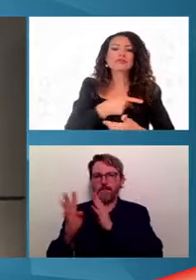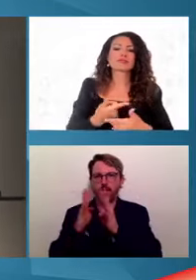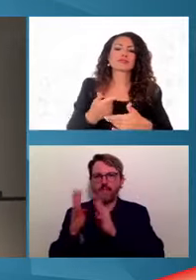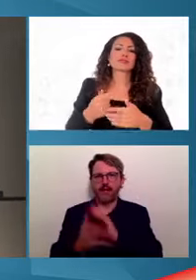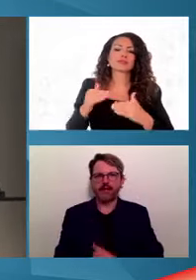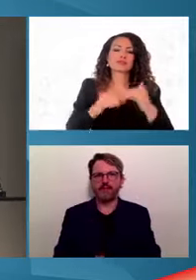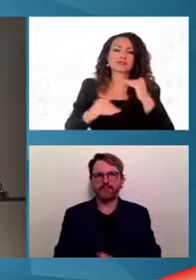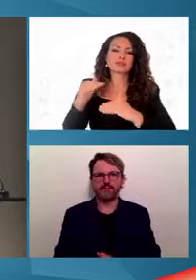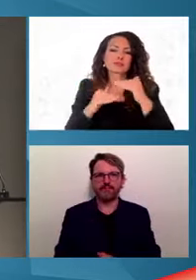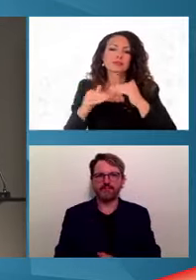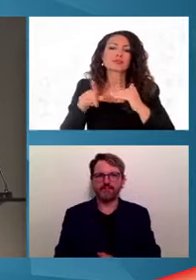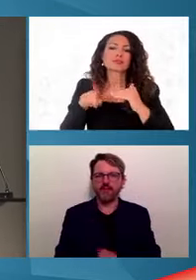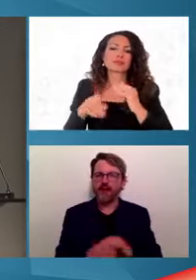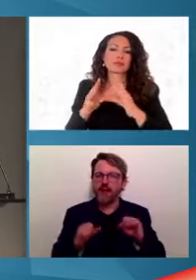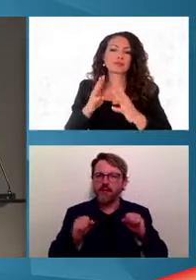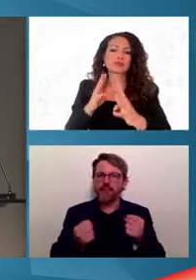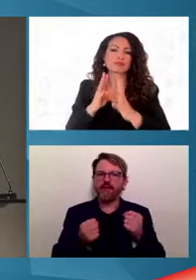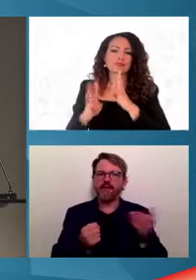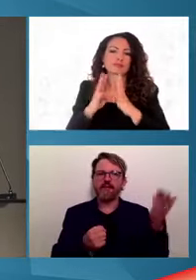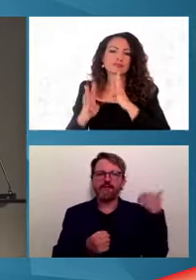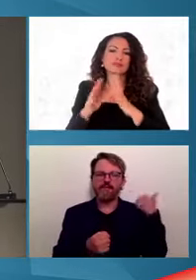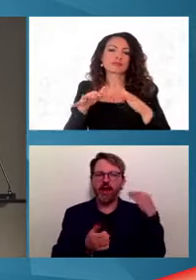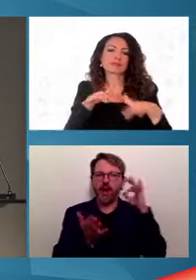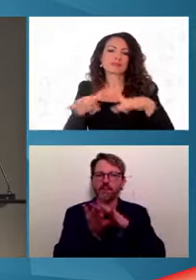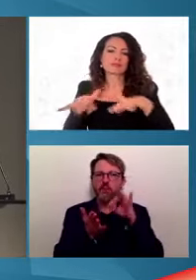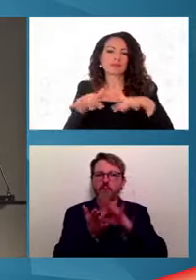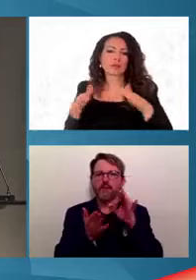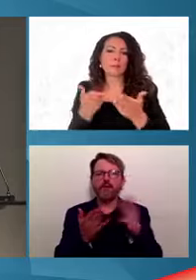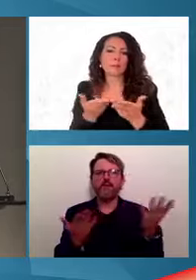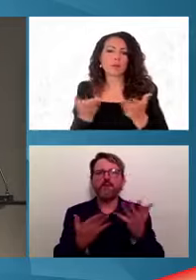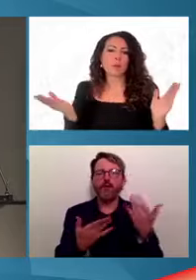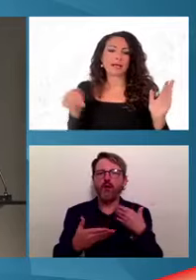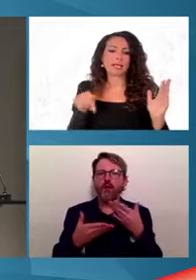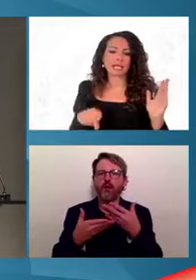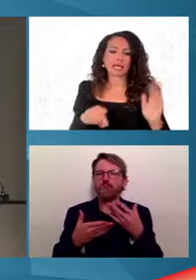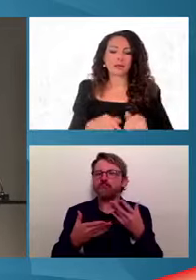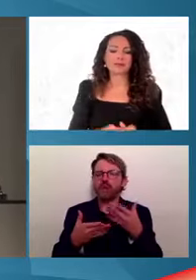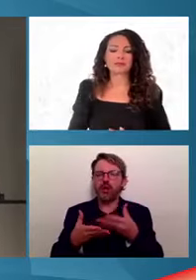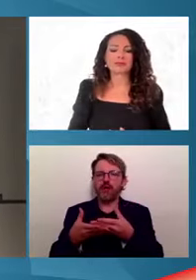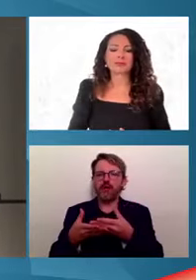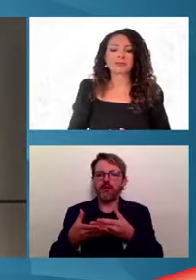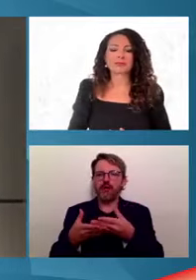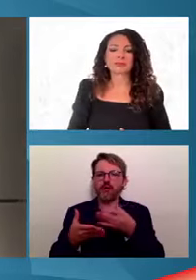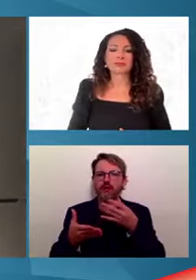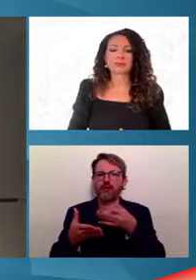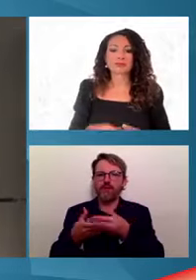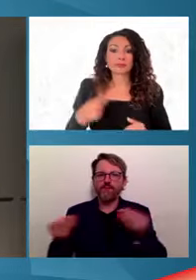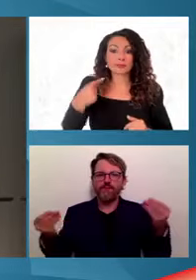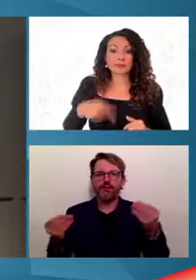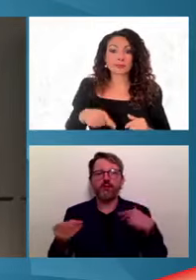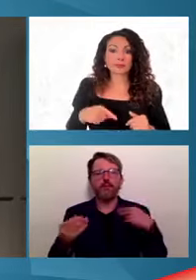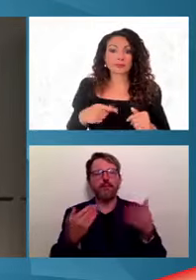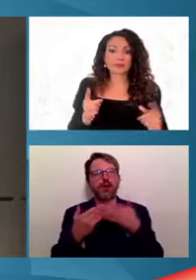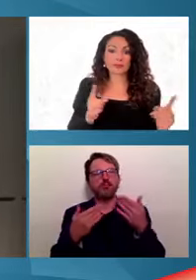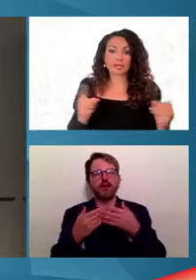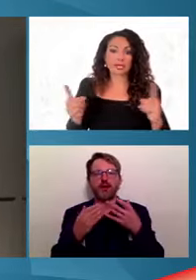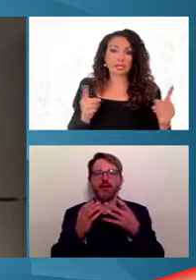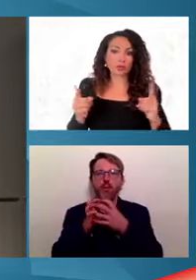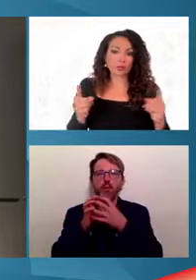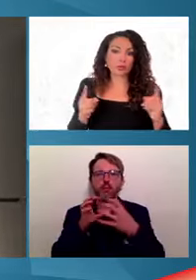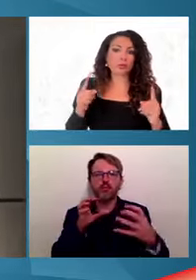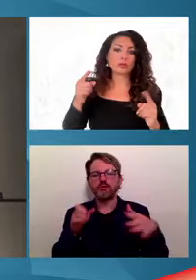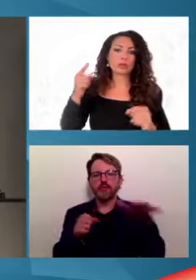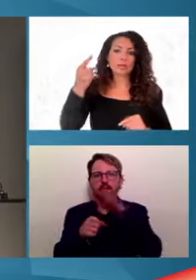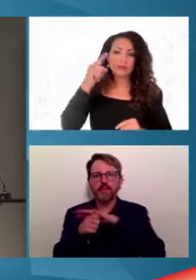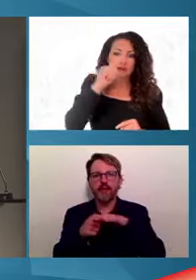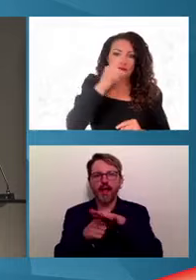die Momente, wo wir natürlich eine Lösung finden mussten für das gesamte Transportwesen im Bussektor. Und ich möchte auch hier,